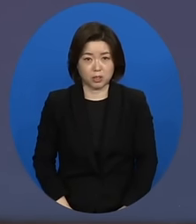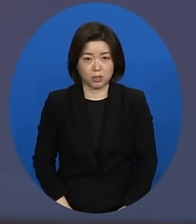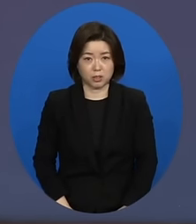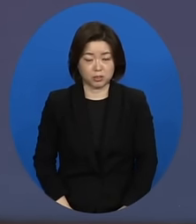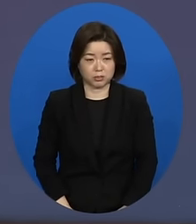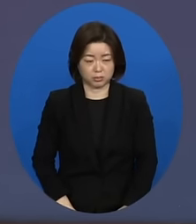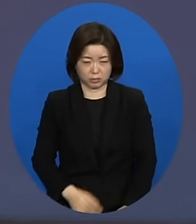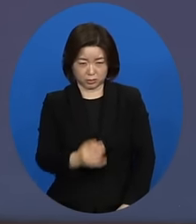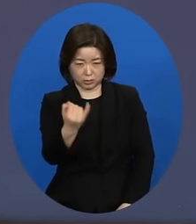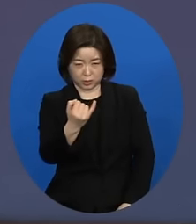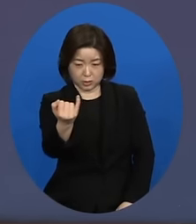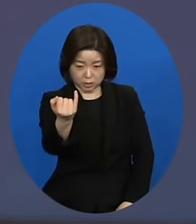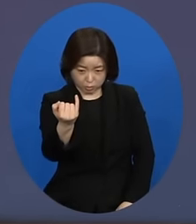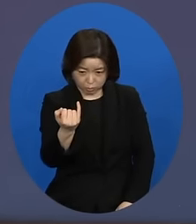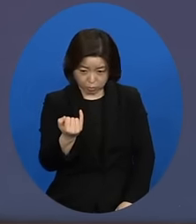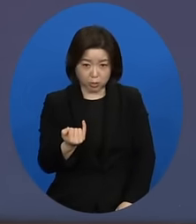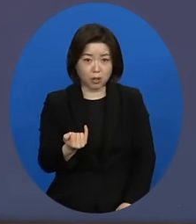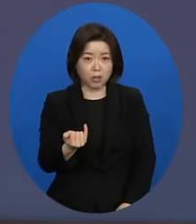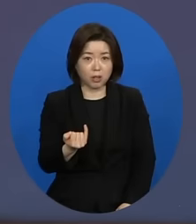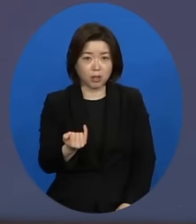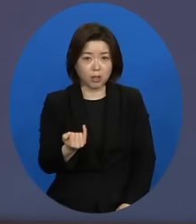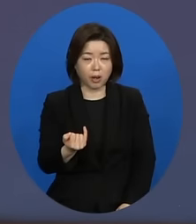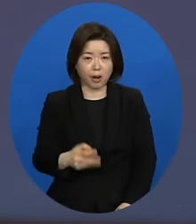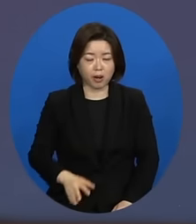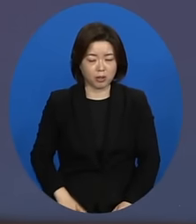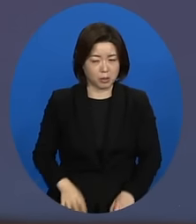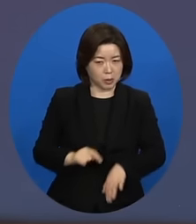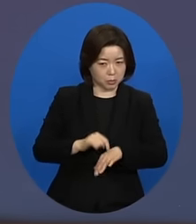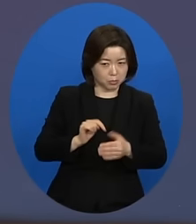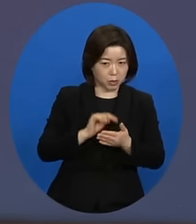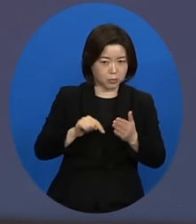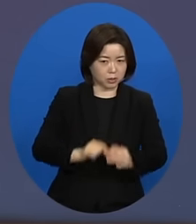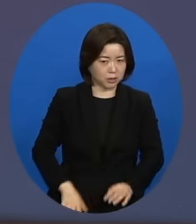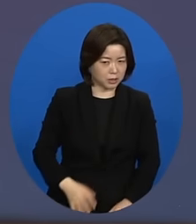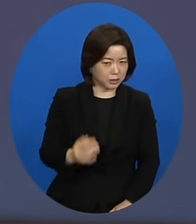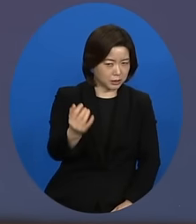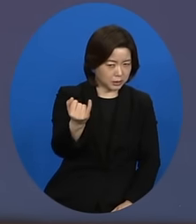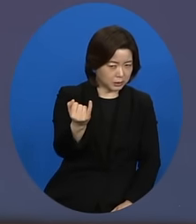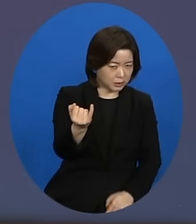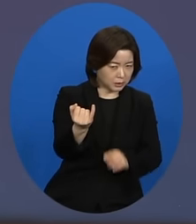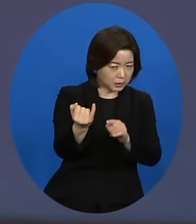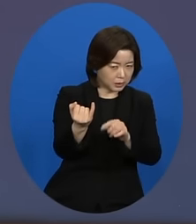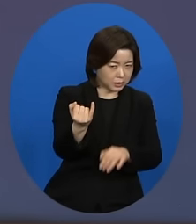나만을 향해서 여자가 걸어오는데 마음에 저 여자지.